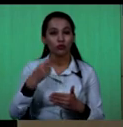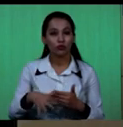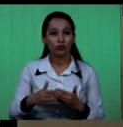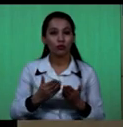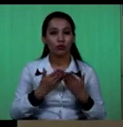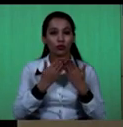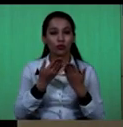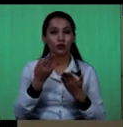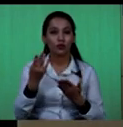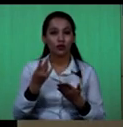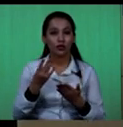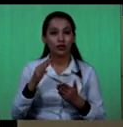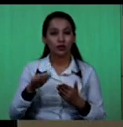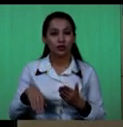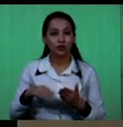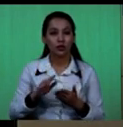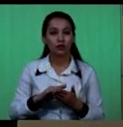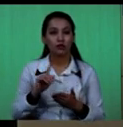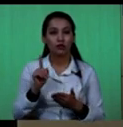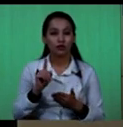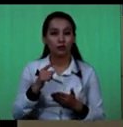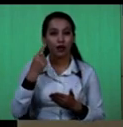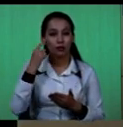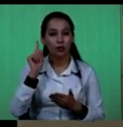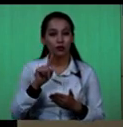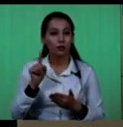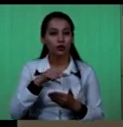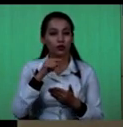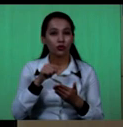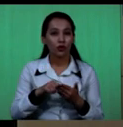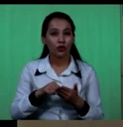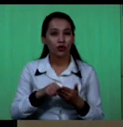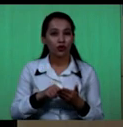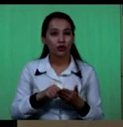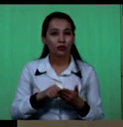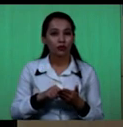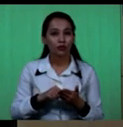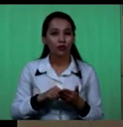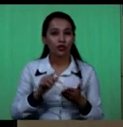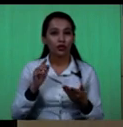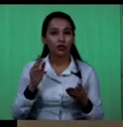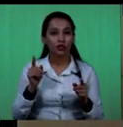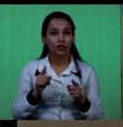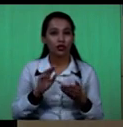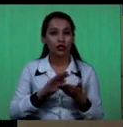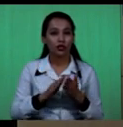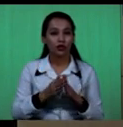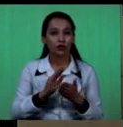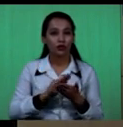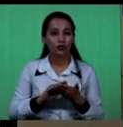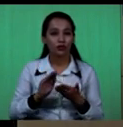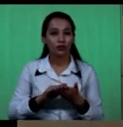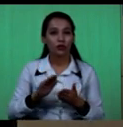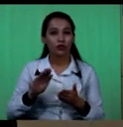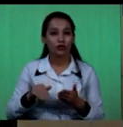So'ng ma'lum va noma'lum narsalarni aniqlab olib, qisqa shartini tuzamiz. Ana shunda siz